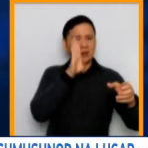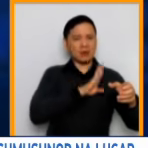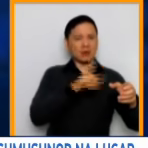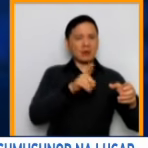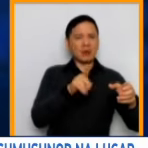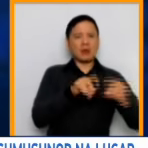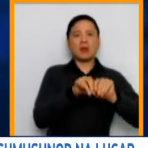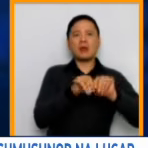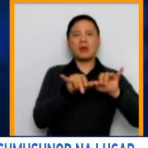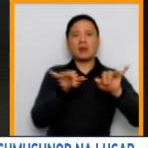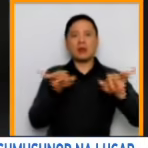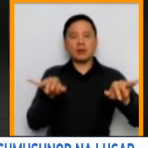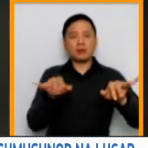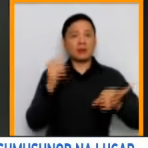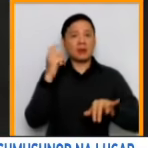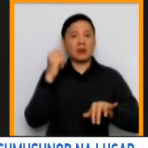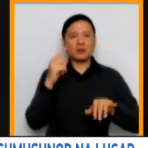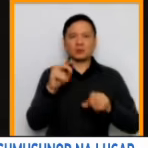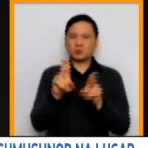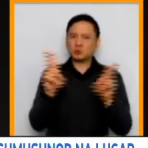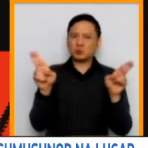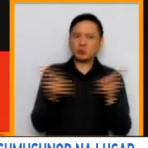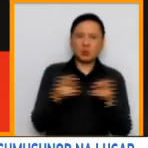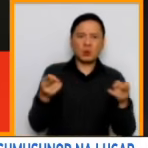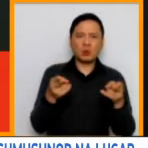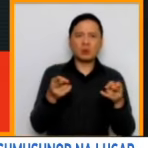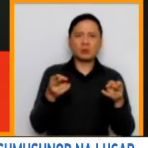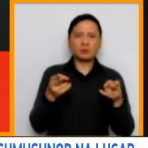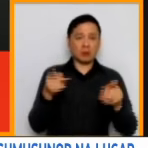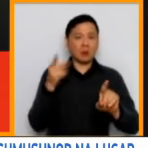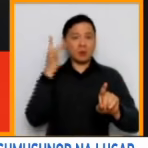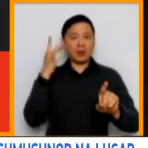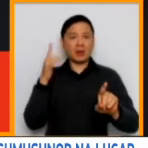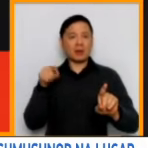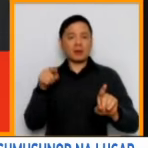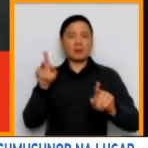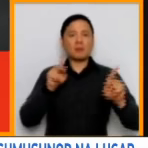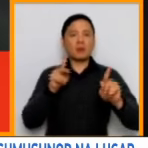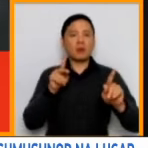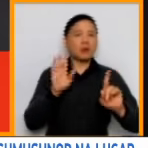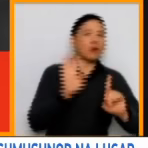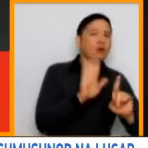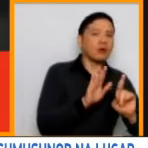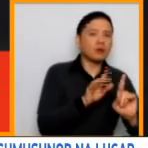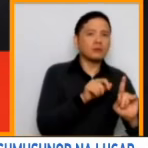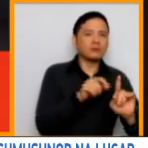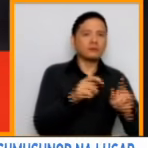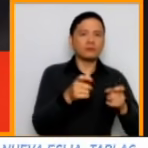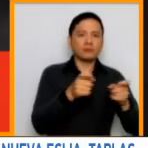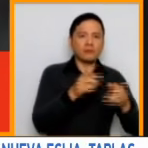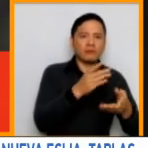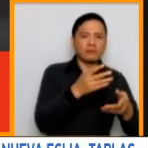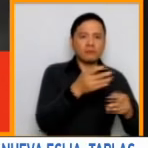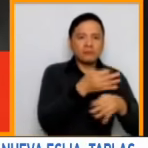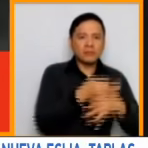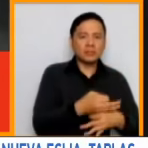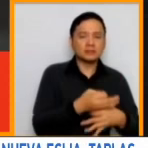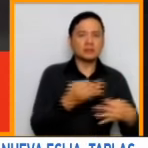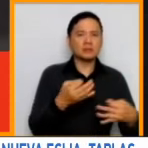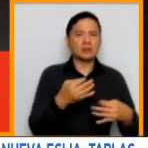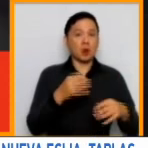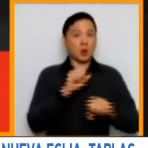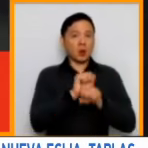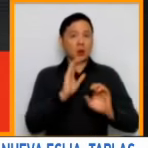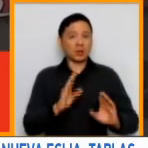lang daw yan, saglit lang. May mga trabahador daw sa loob ng pasilidad nang mangyari ang pagtagas ng kemikal. Yan. Buti at walang nasaktan